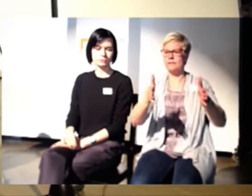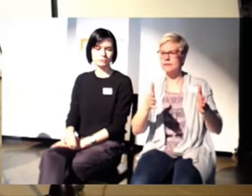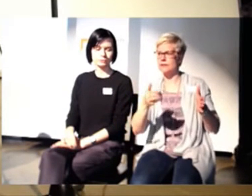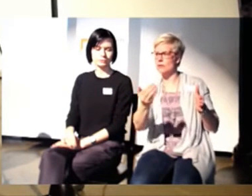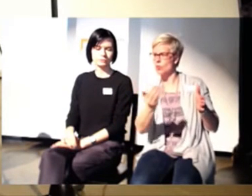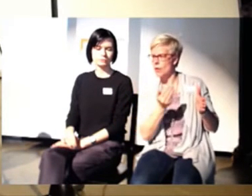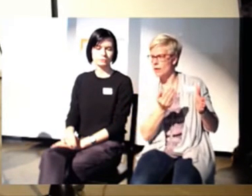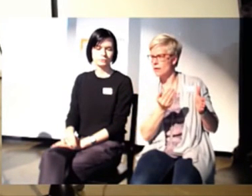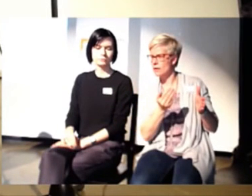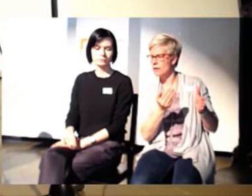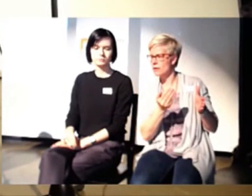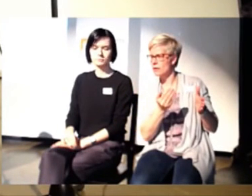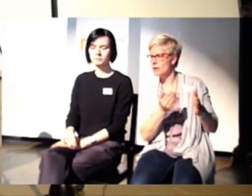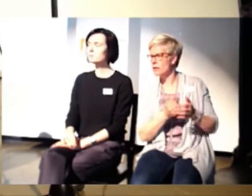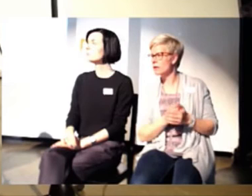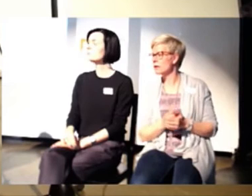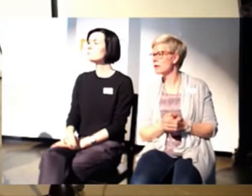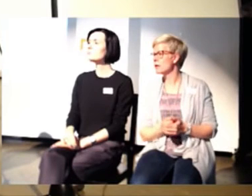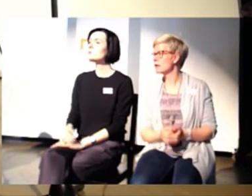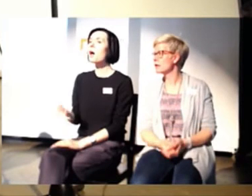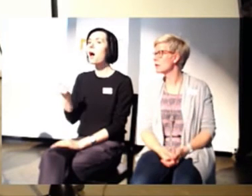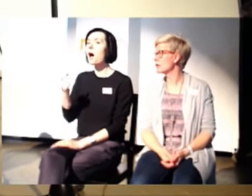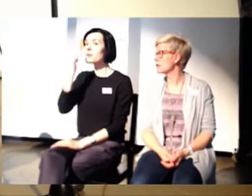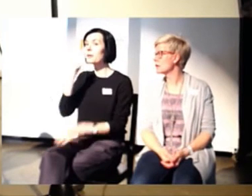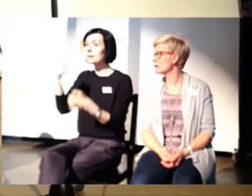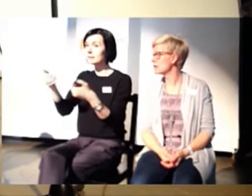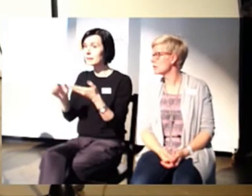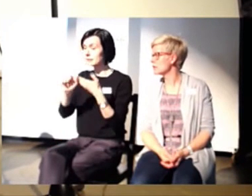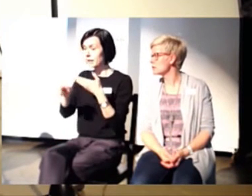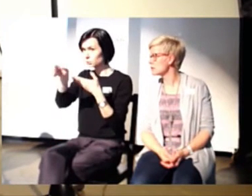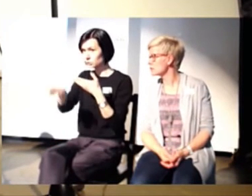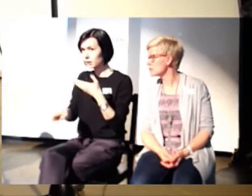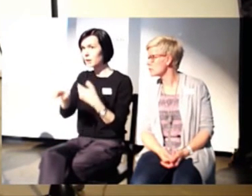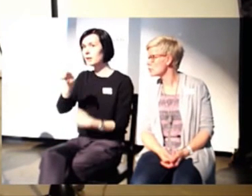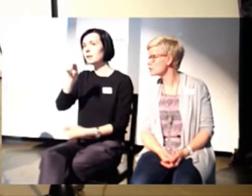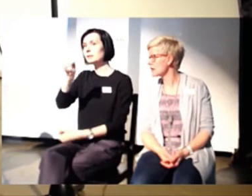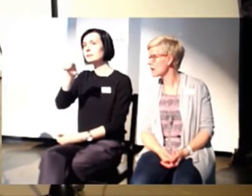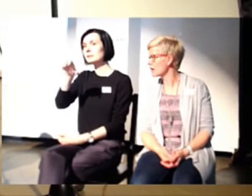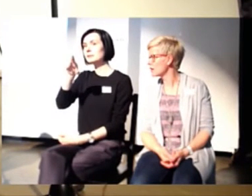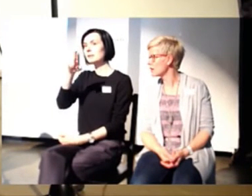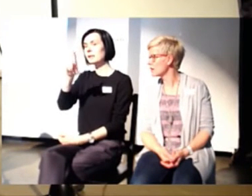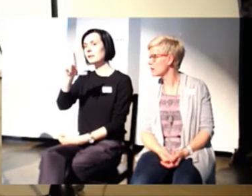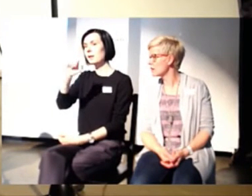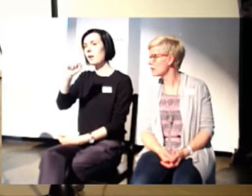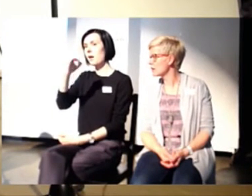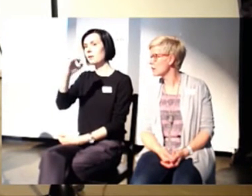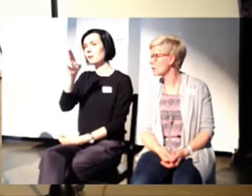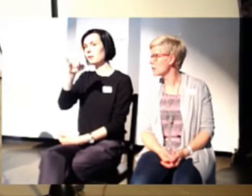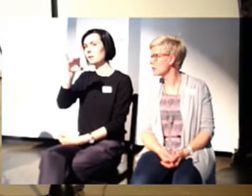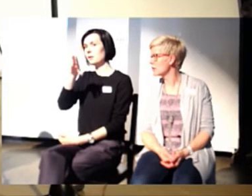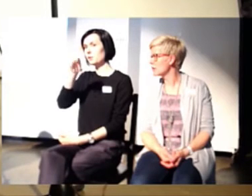Servatun presidenssin emäntänä. Joo, ihan mahtavaa. Hän on residenssin edustaja Servatun. Presidenssi on Mäntässä jo.